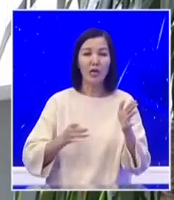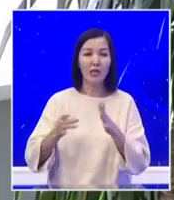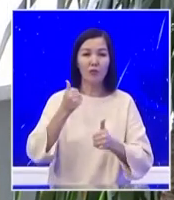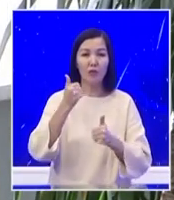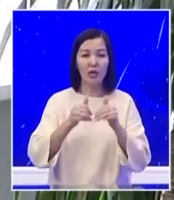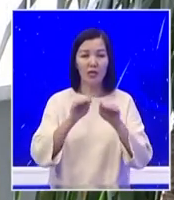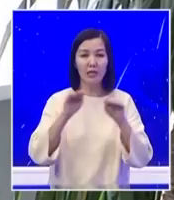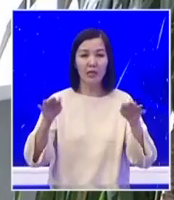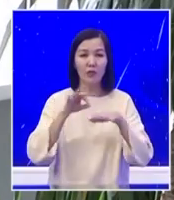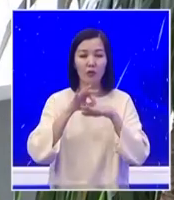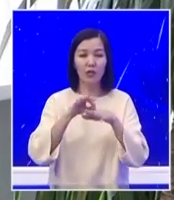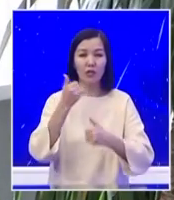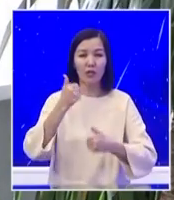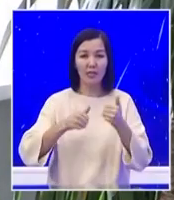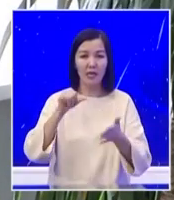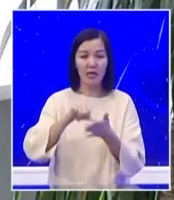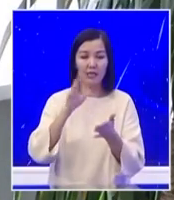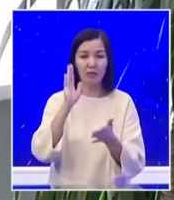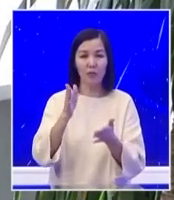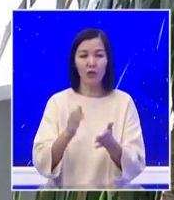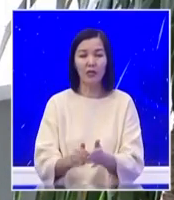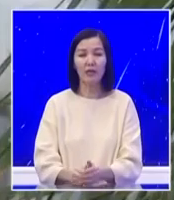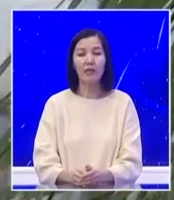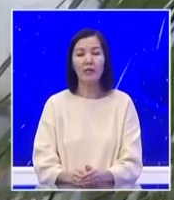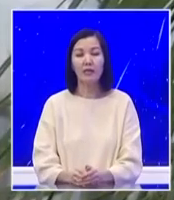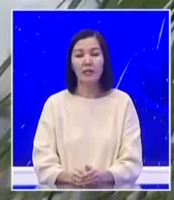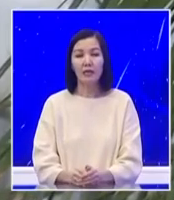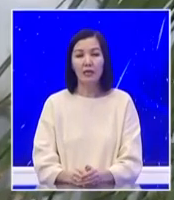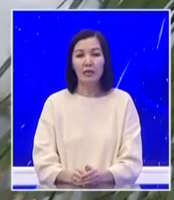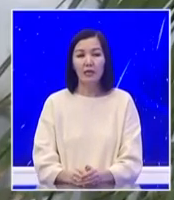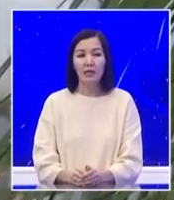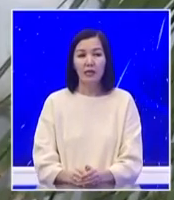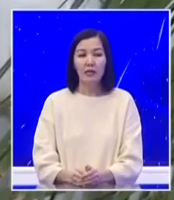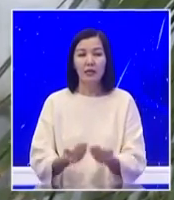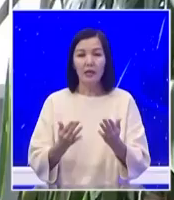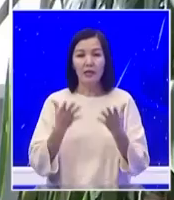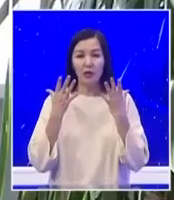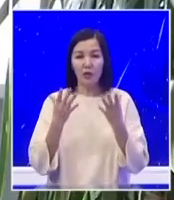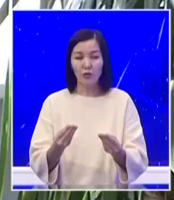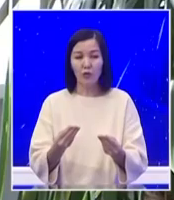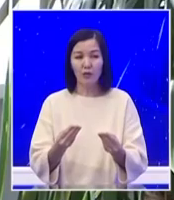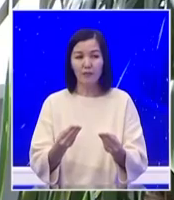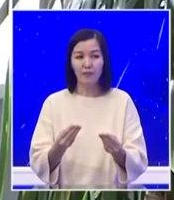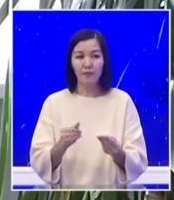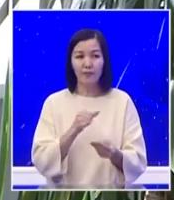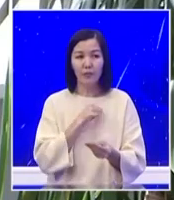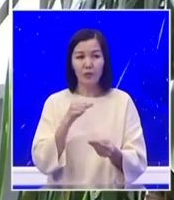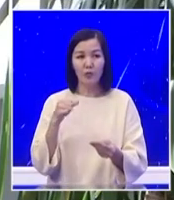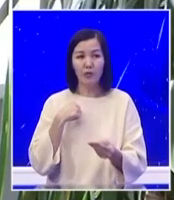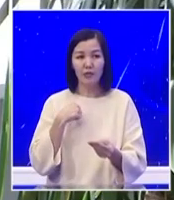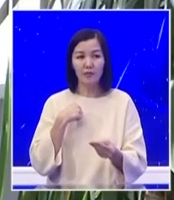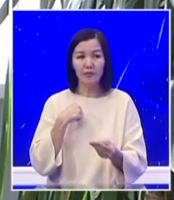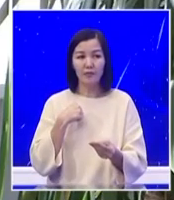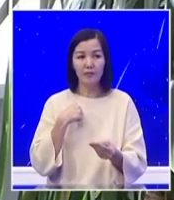республикалық деңгейде жарысқа түседі. Мен қазіргі таңда өзім дене шынықтыру